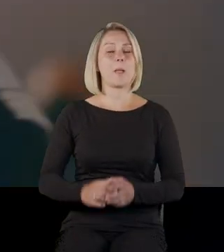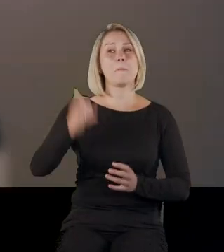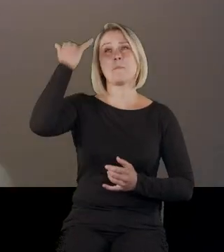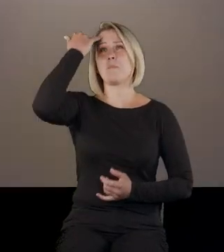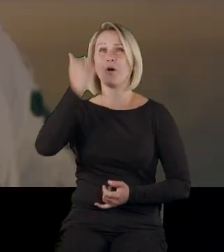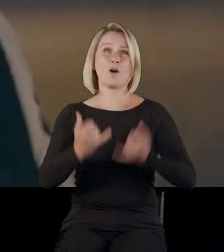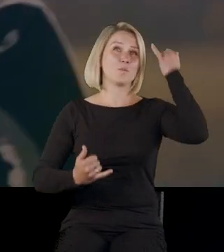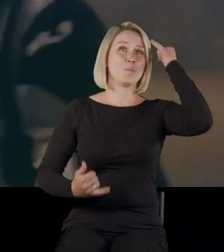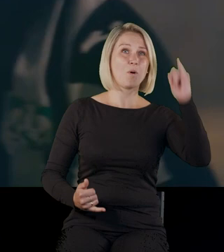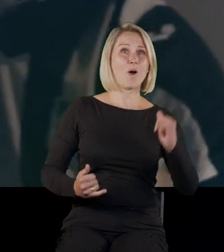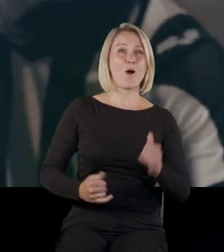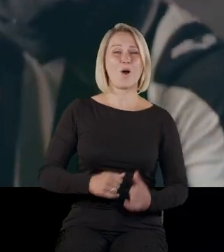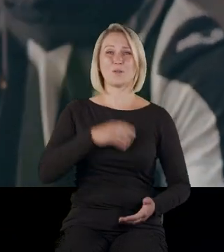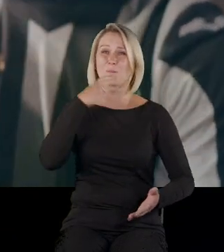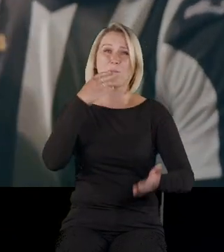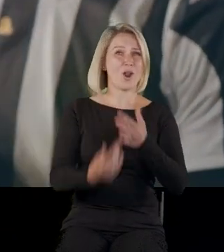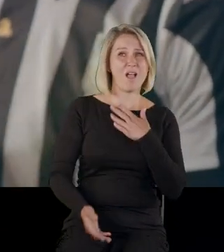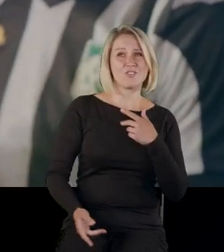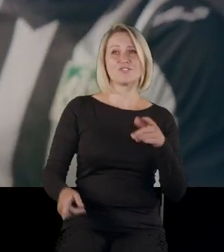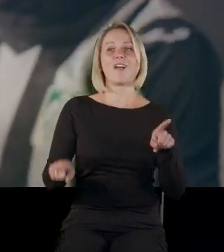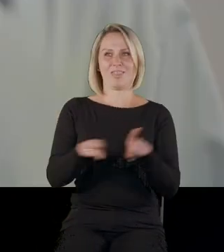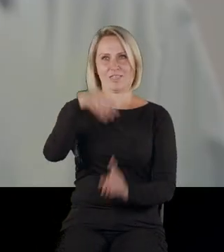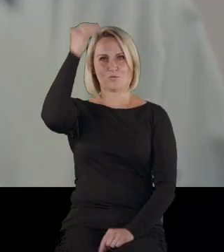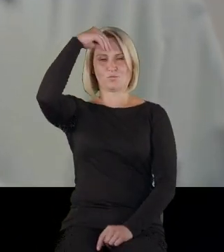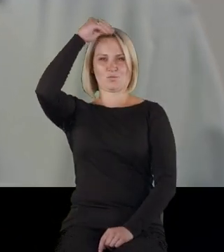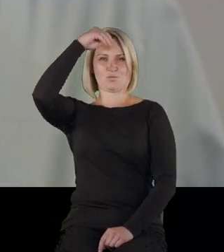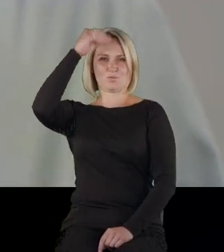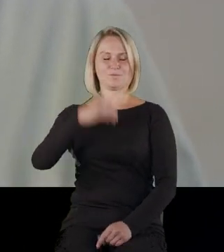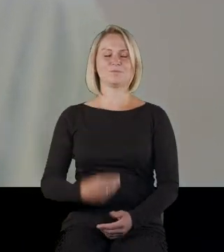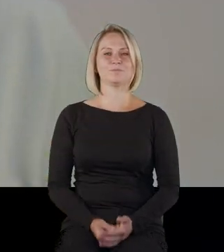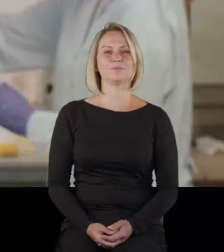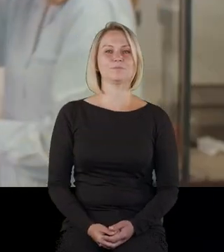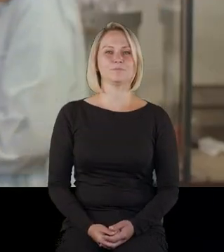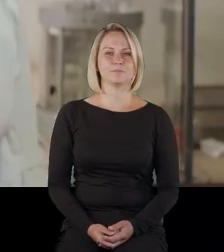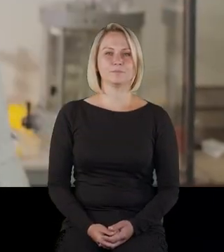Błędy, wyzwania i porażki to także nauka.